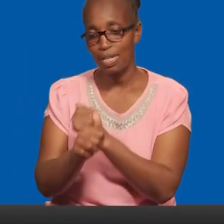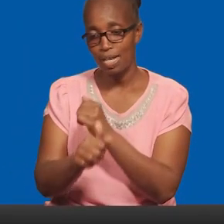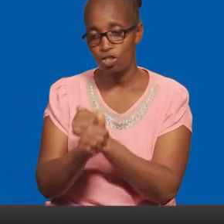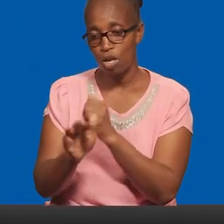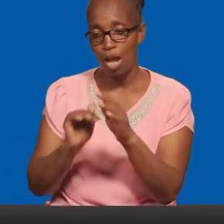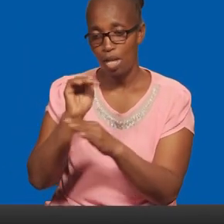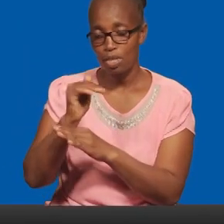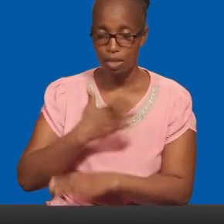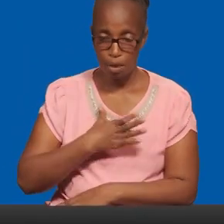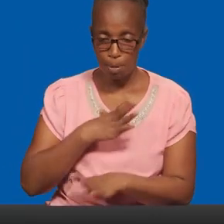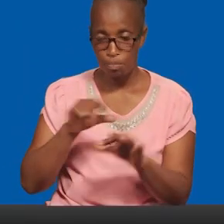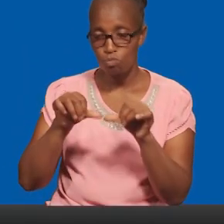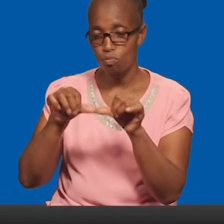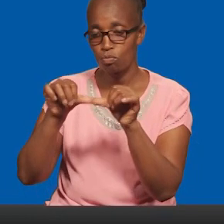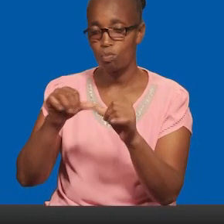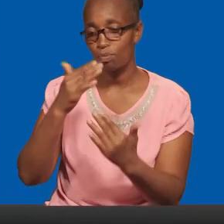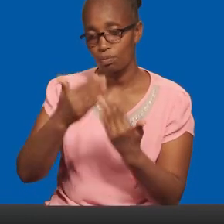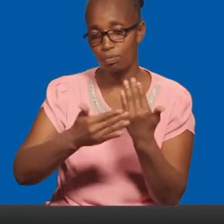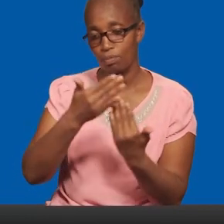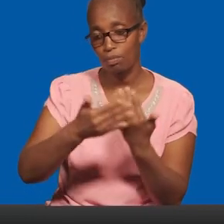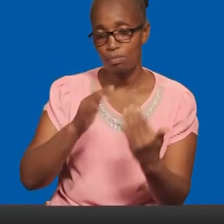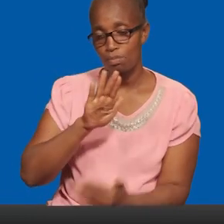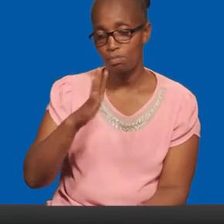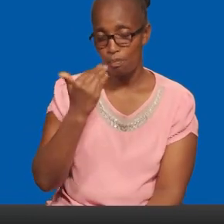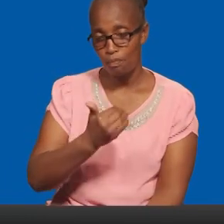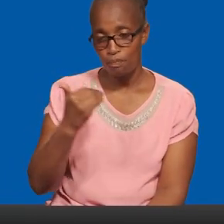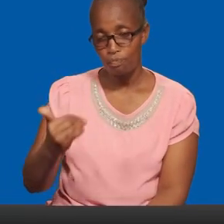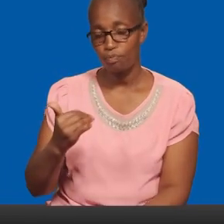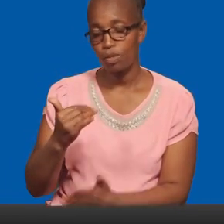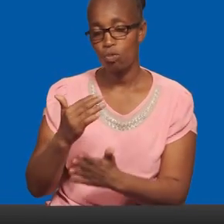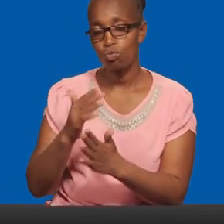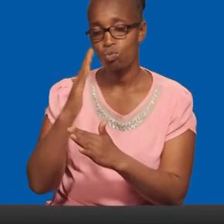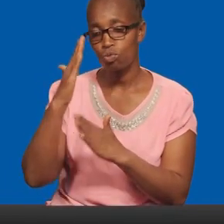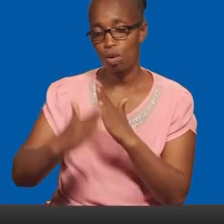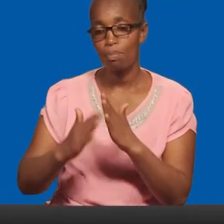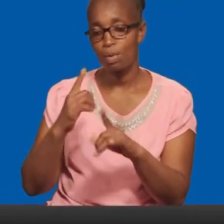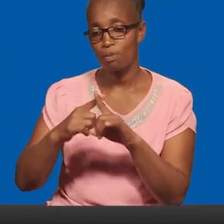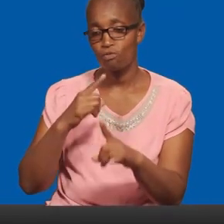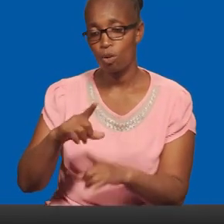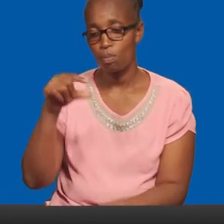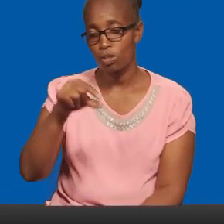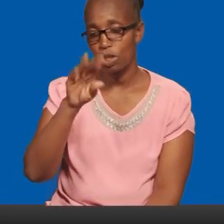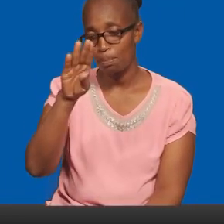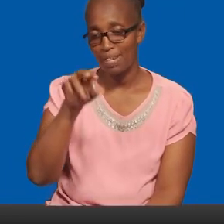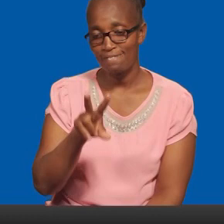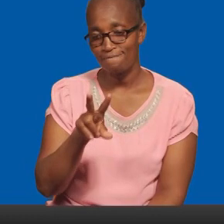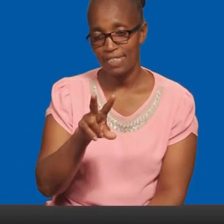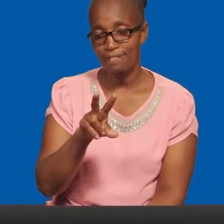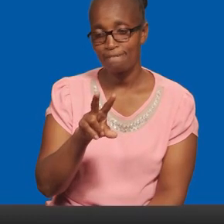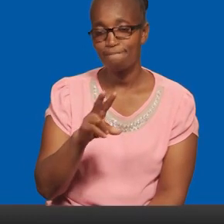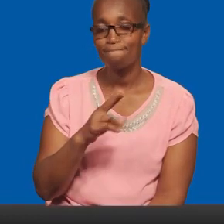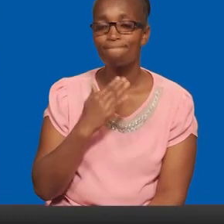waathirika kuhusu madhara hayo, huku akiwataka wakazi kuwatunza watoto wao ili kuwaepusha na dhulma za